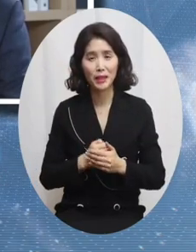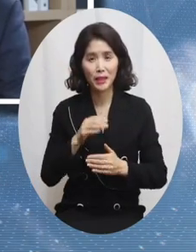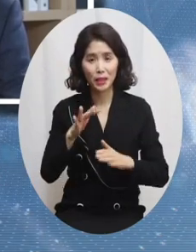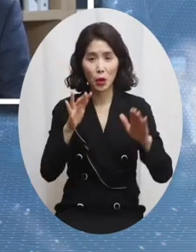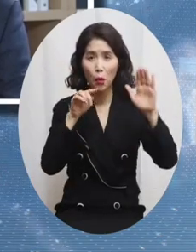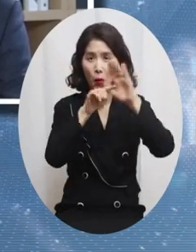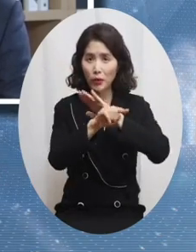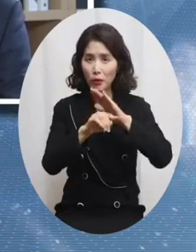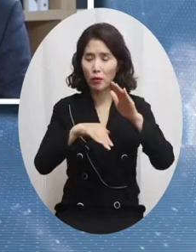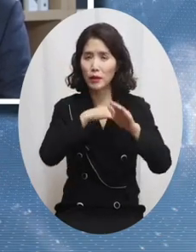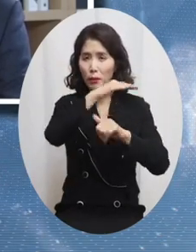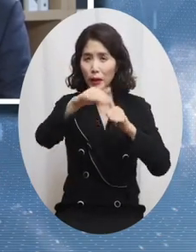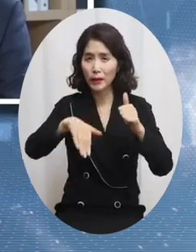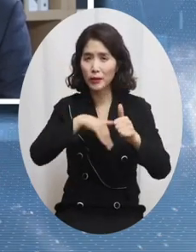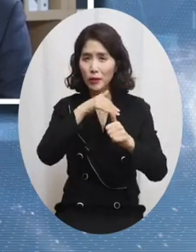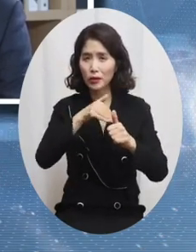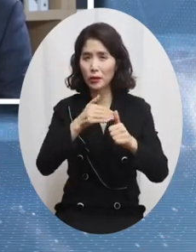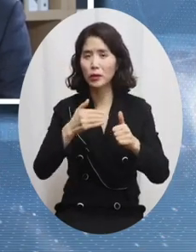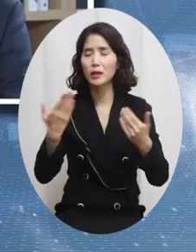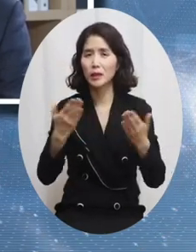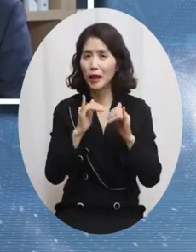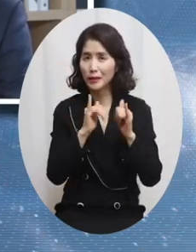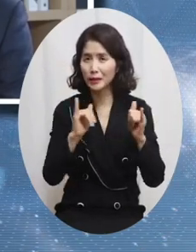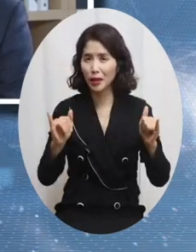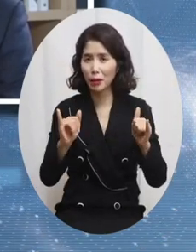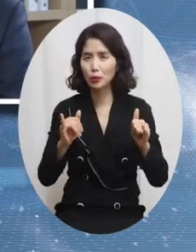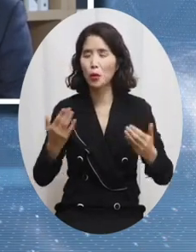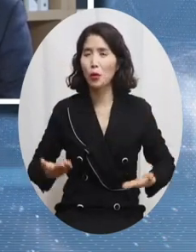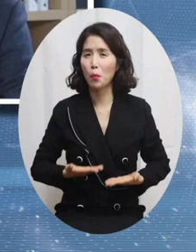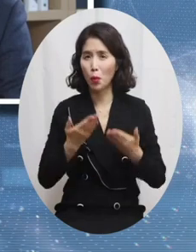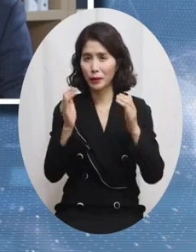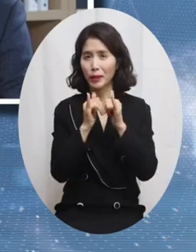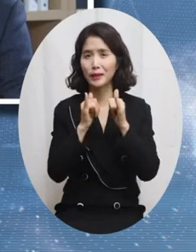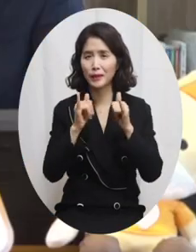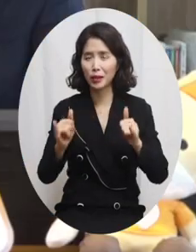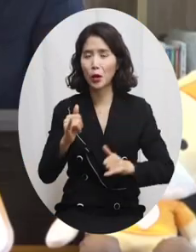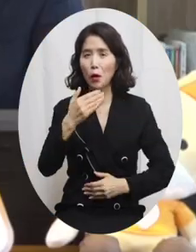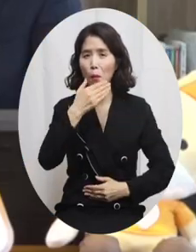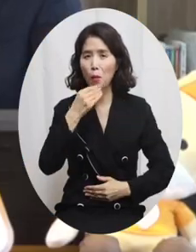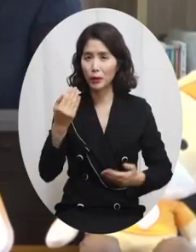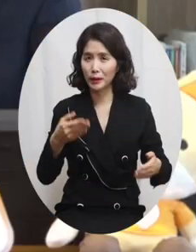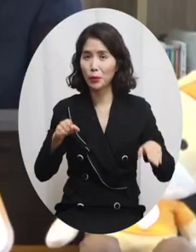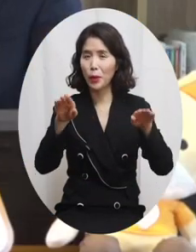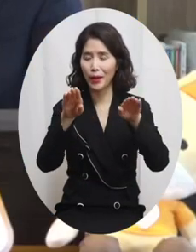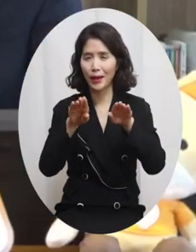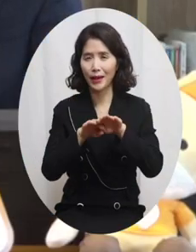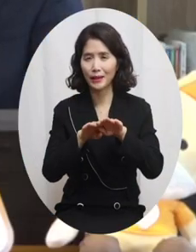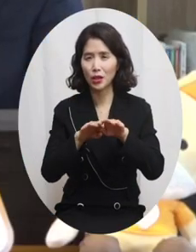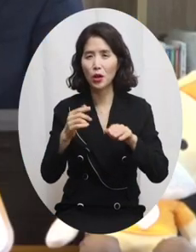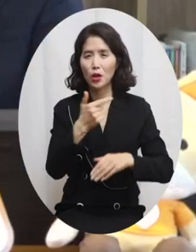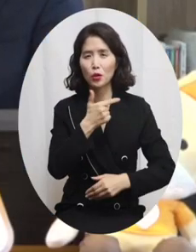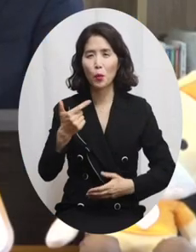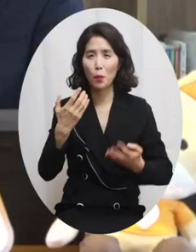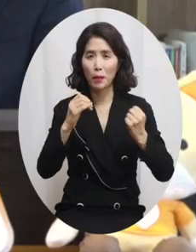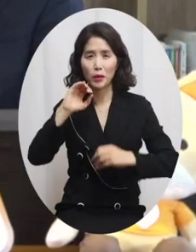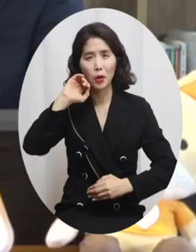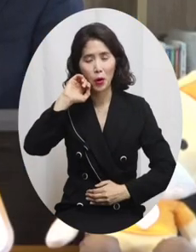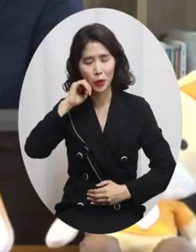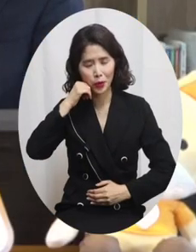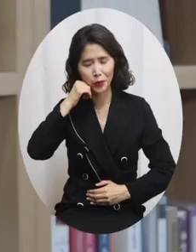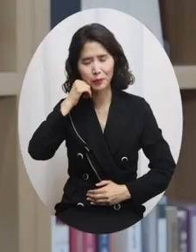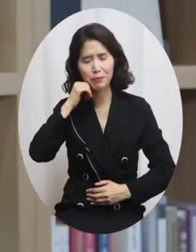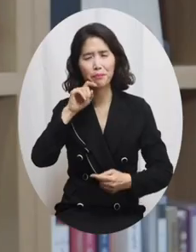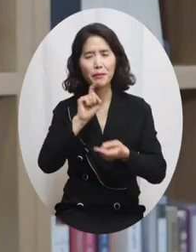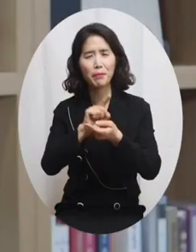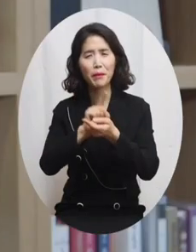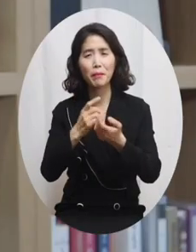실제 부딪히는 우리 공직자분들이 노고 그리고 자원봉사나 복지회관 같은 경우는 너무나 많은 어려움을